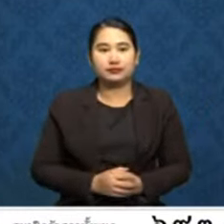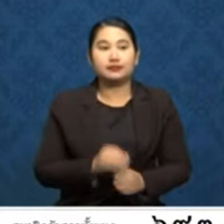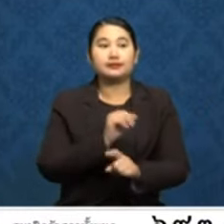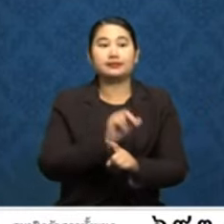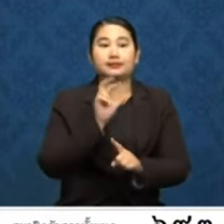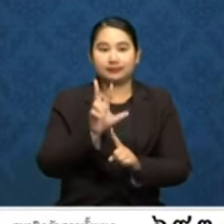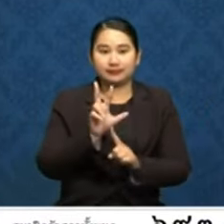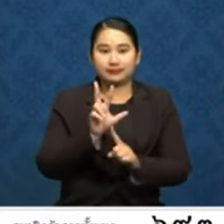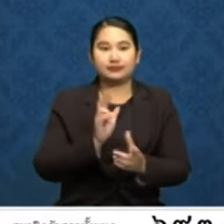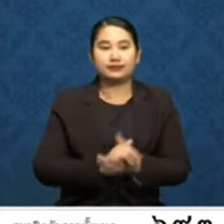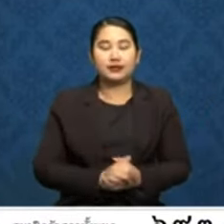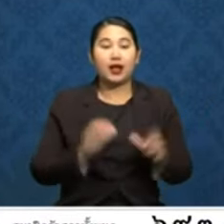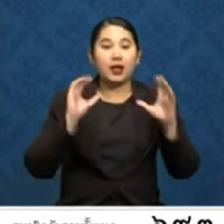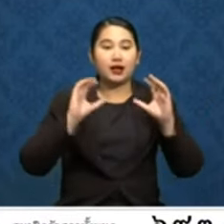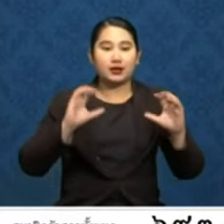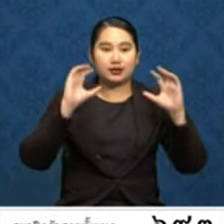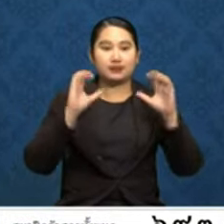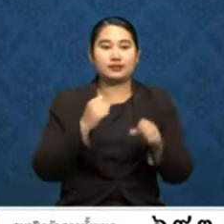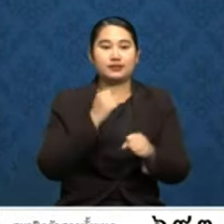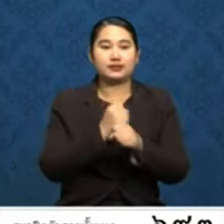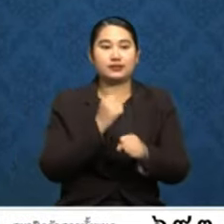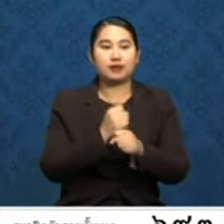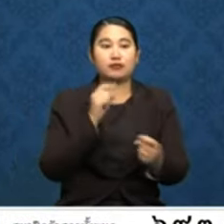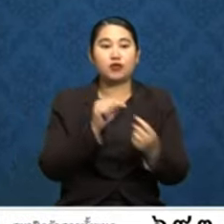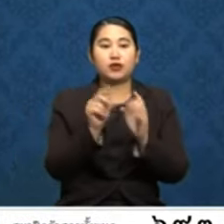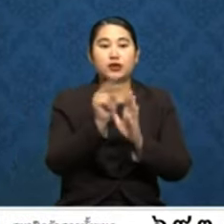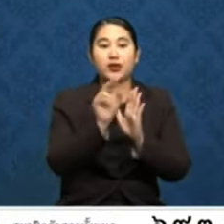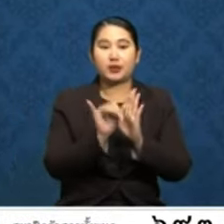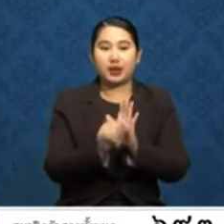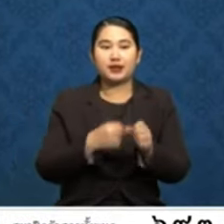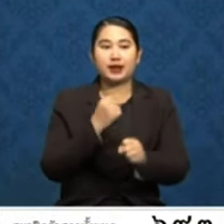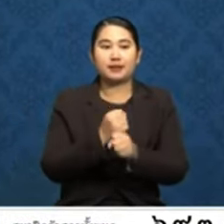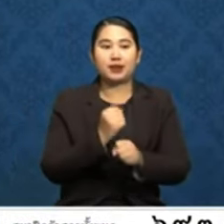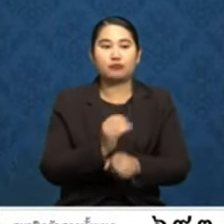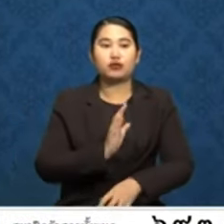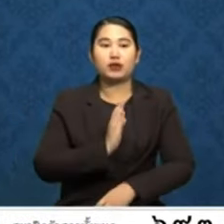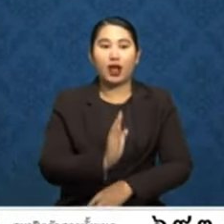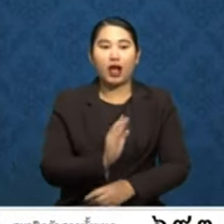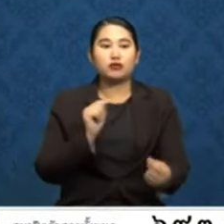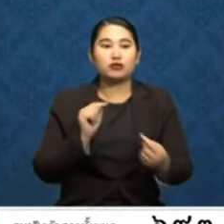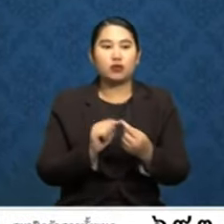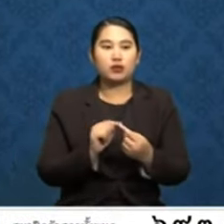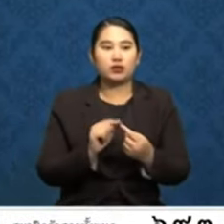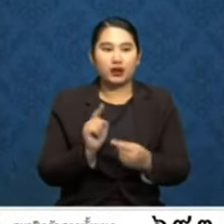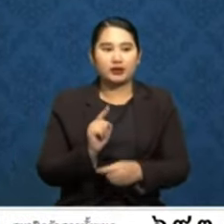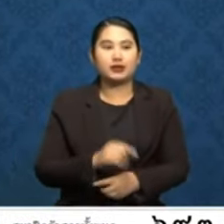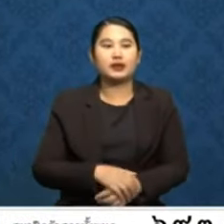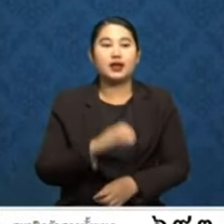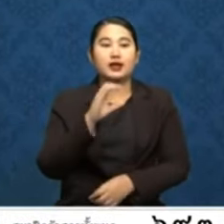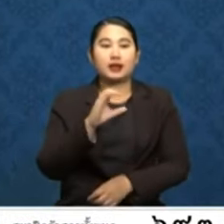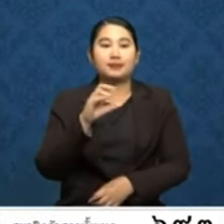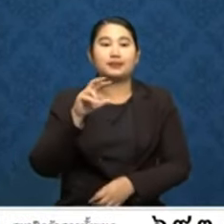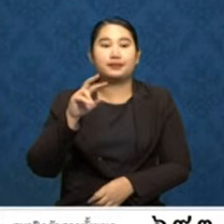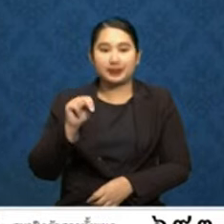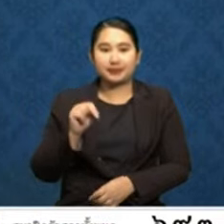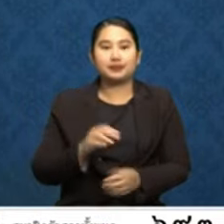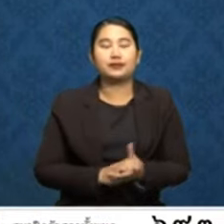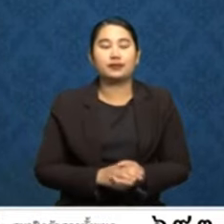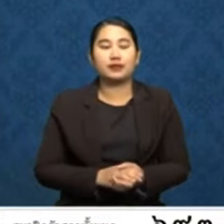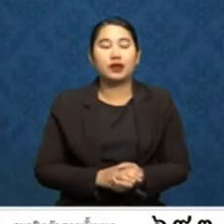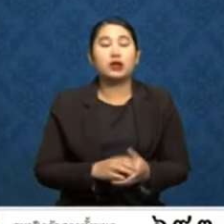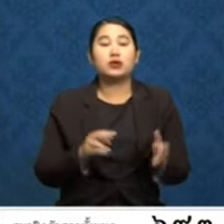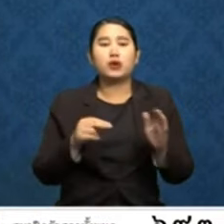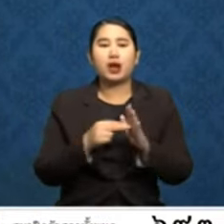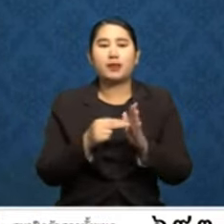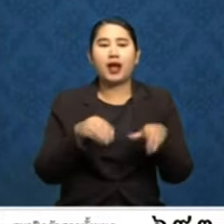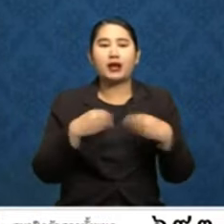3. รัฐบาลจะสานต่อนโยบายความเป็นกลางทางคาร์บอนคาร์บอนนิวทรัลลิตี้เพื่อ